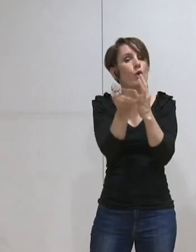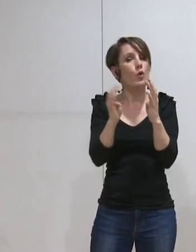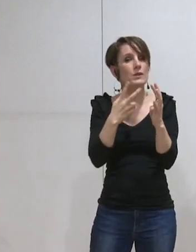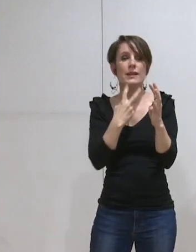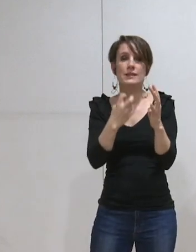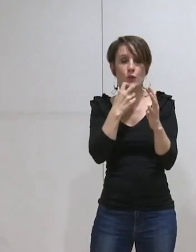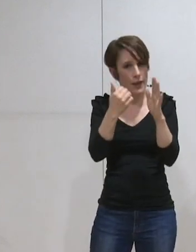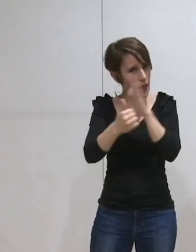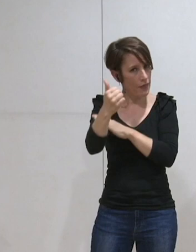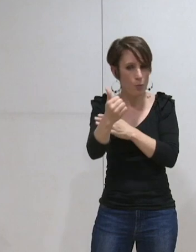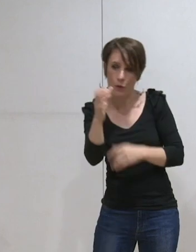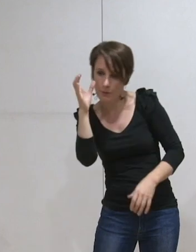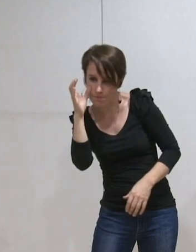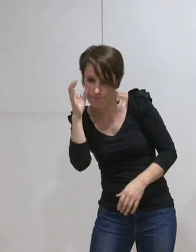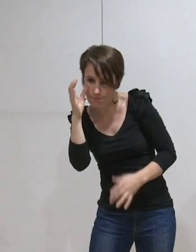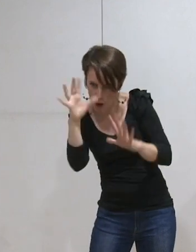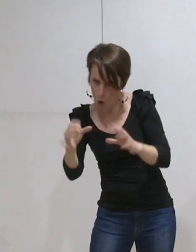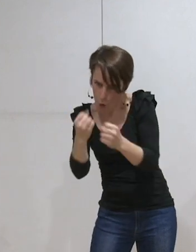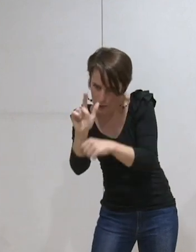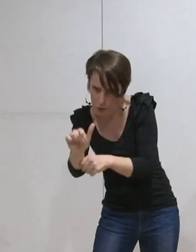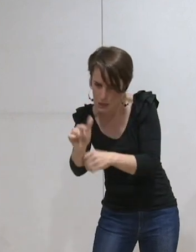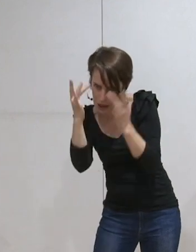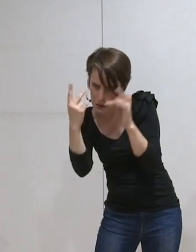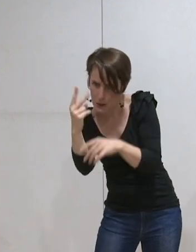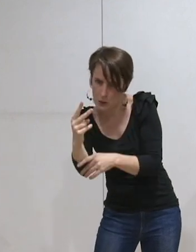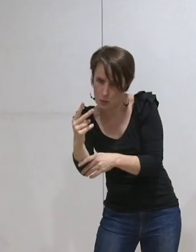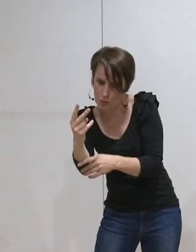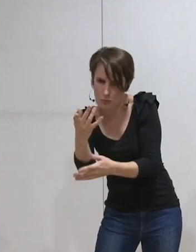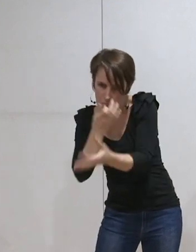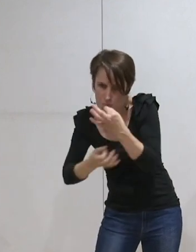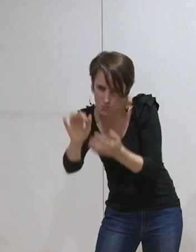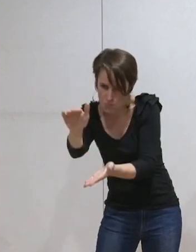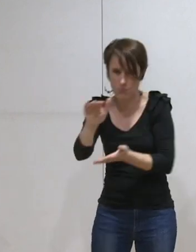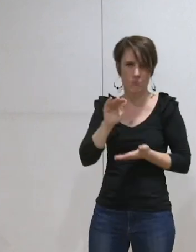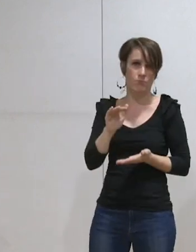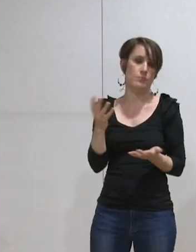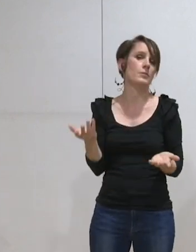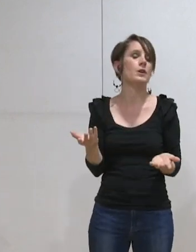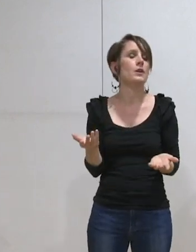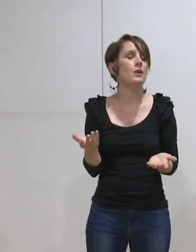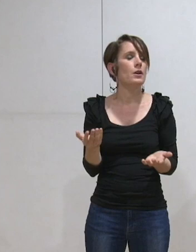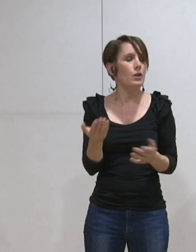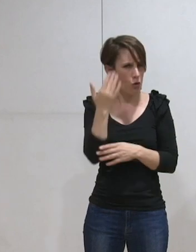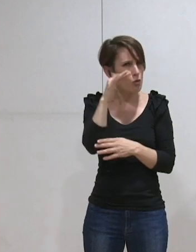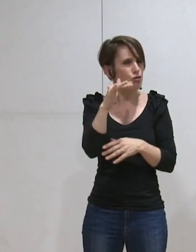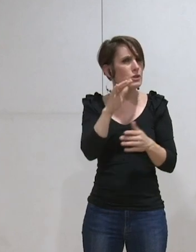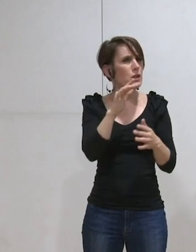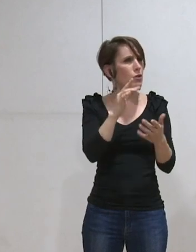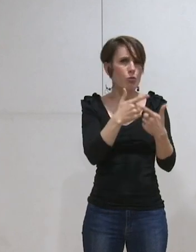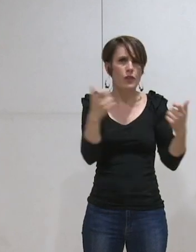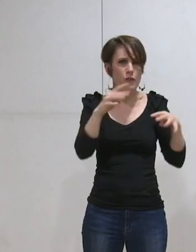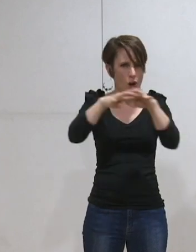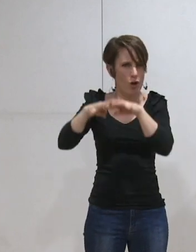partir de leurs compétences de leur propre expérience de leur lieu de vie je sais que cela se fait déjà sur différents